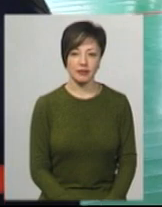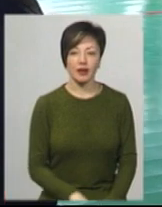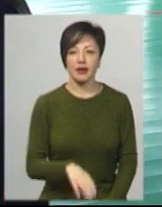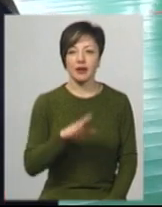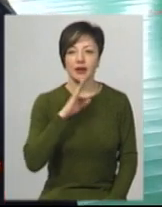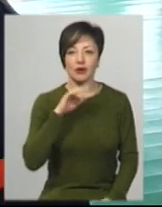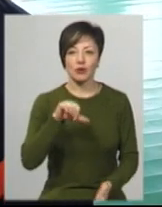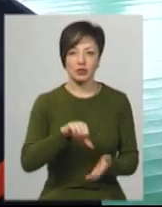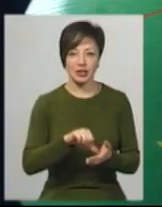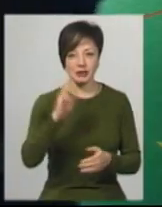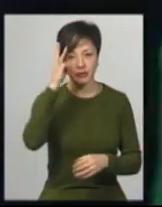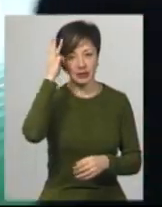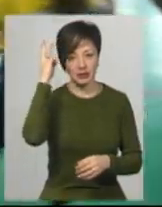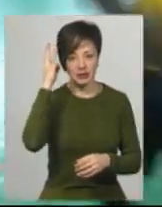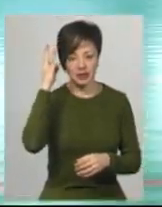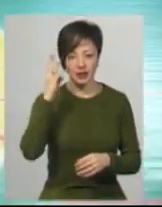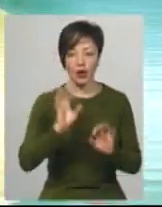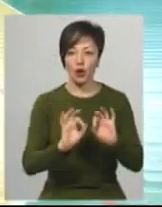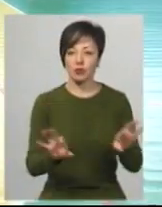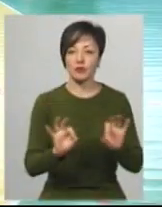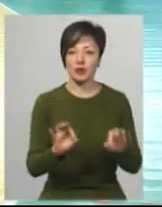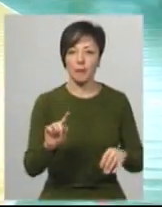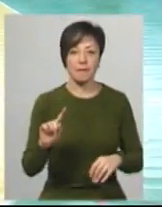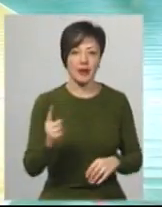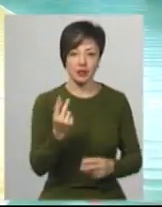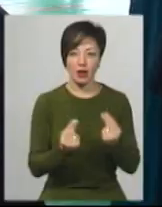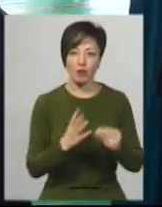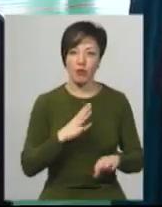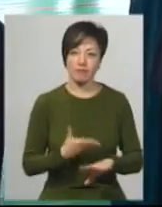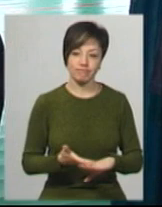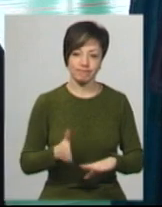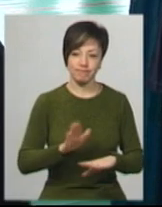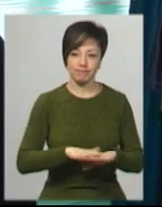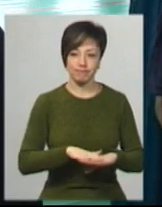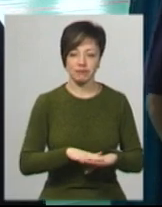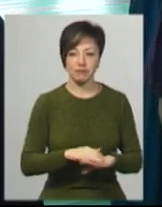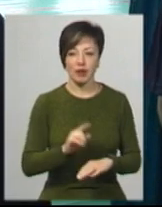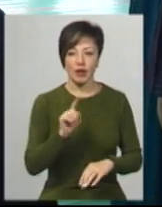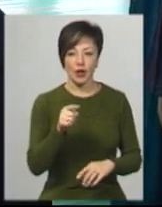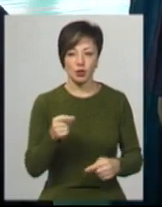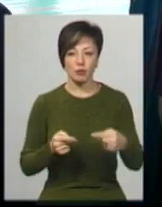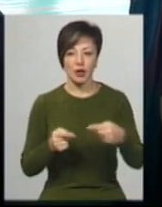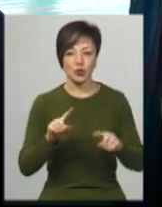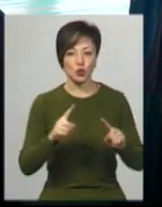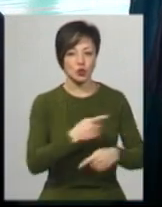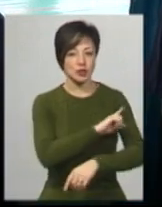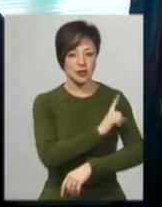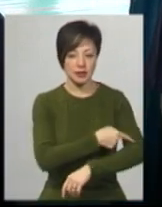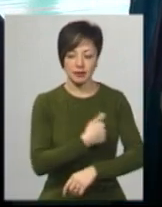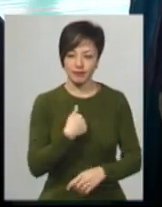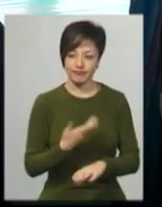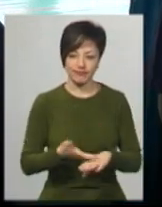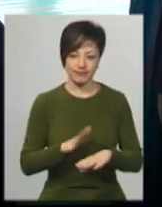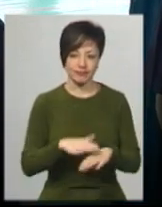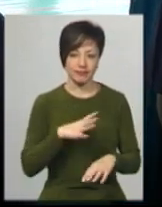Учасниця змагань Хмельницького Анація Варварів розповіла, перша гра була важкою. Вони дуже сильні і нам було тяжко грати